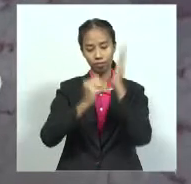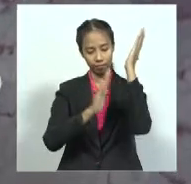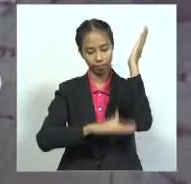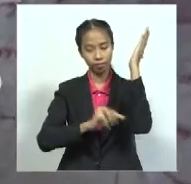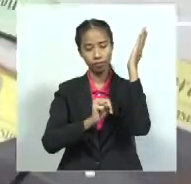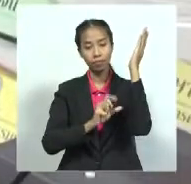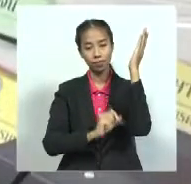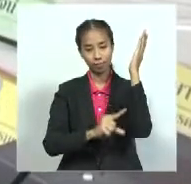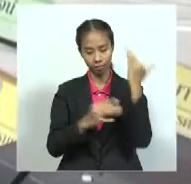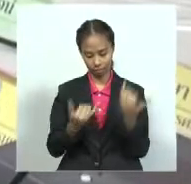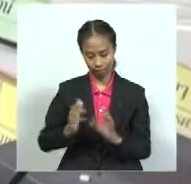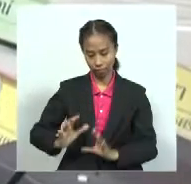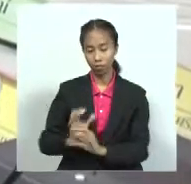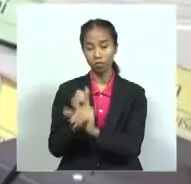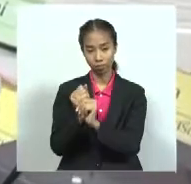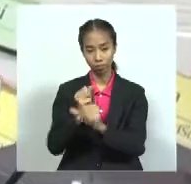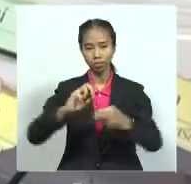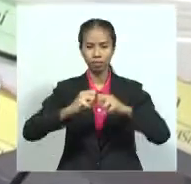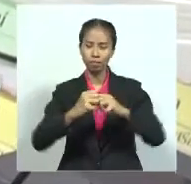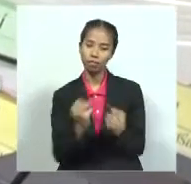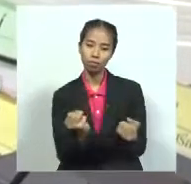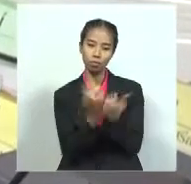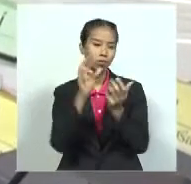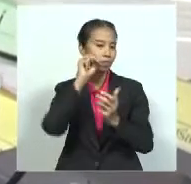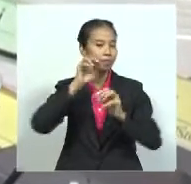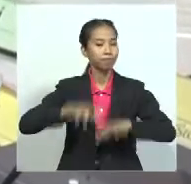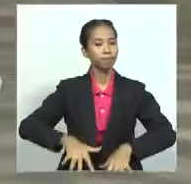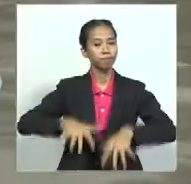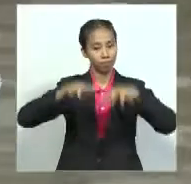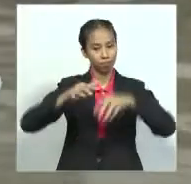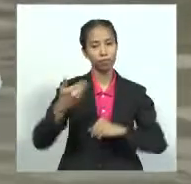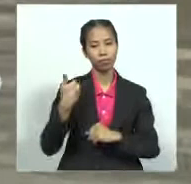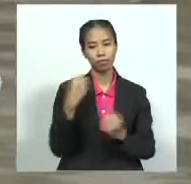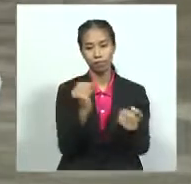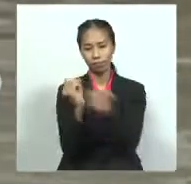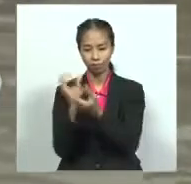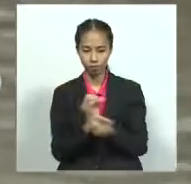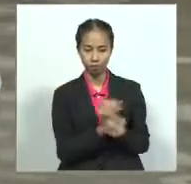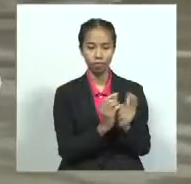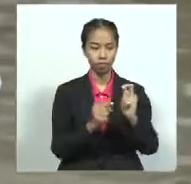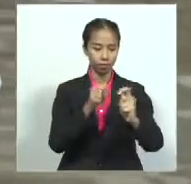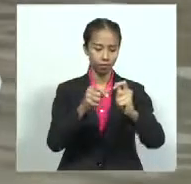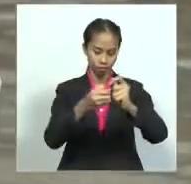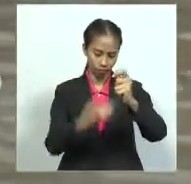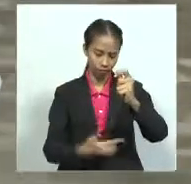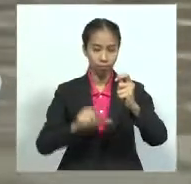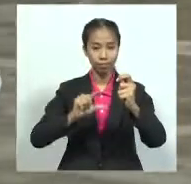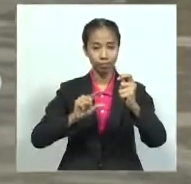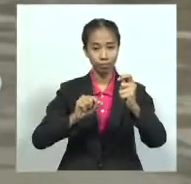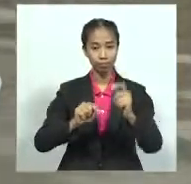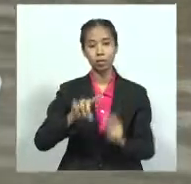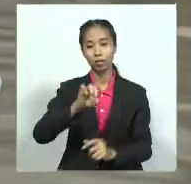มราชก็ได้สรุปความเสียหายจากสถานการณ์น้ำท่วมนะคะมีผลกระทบแล้ว20อำเภอ130ตำ